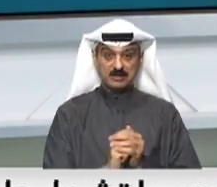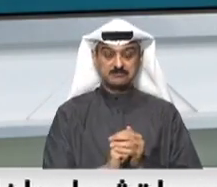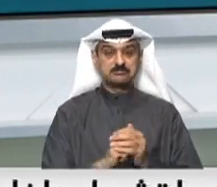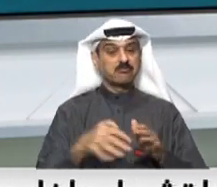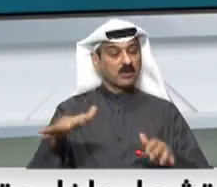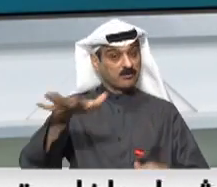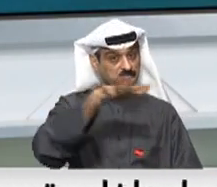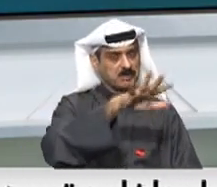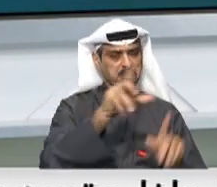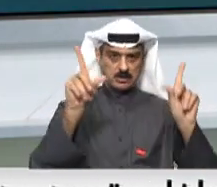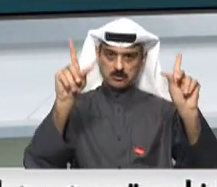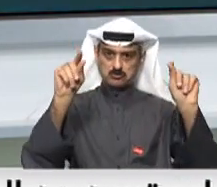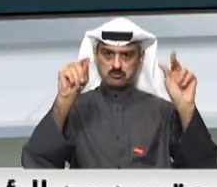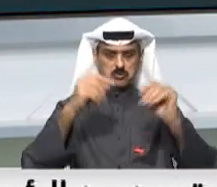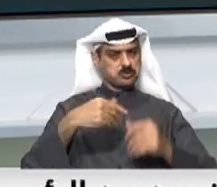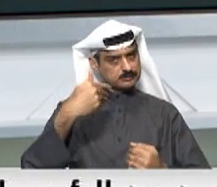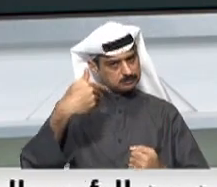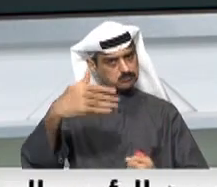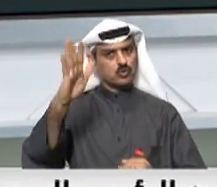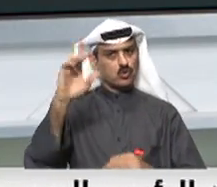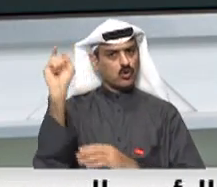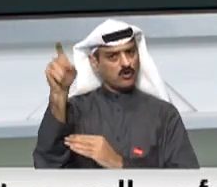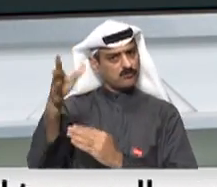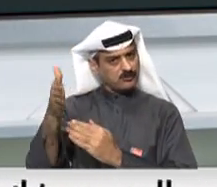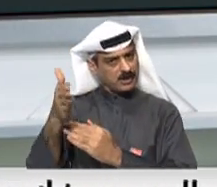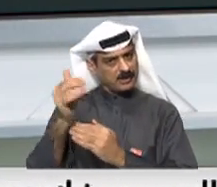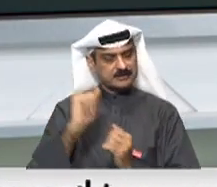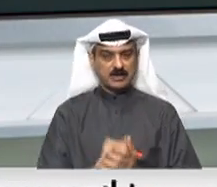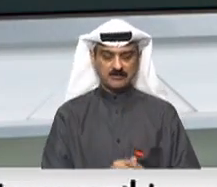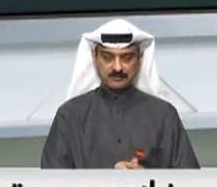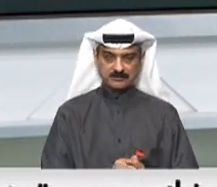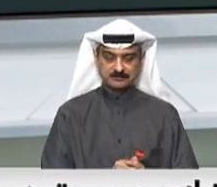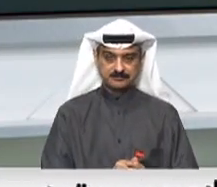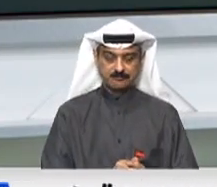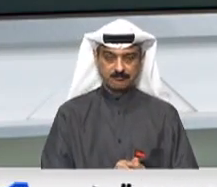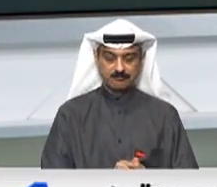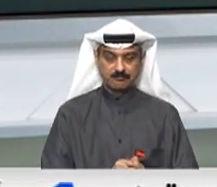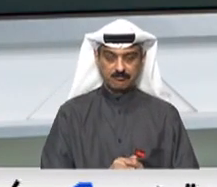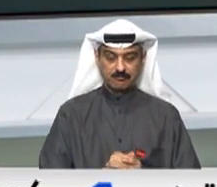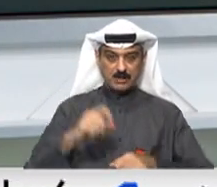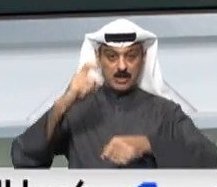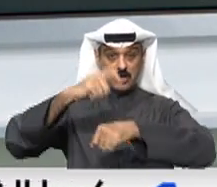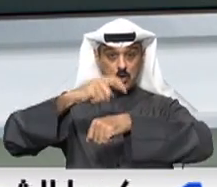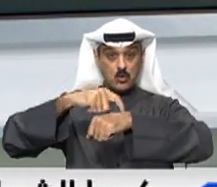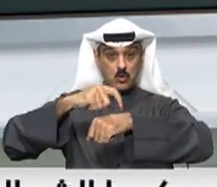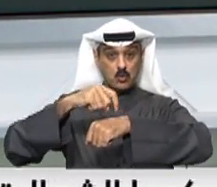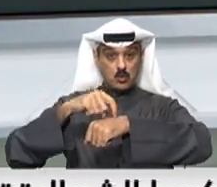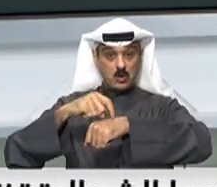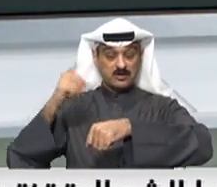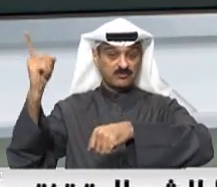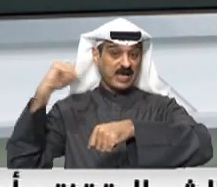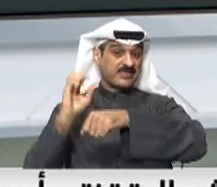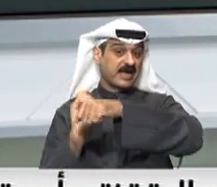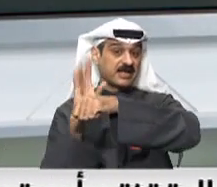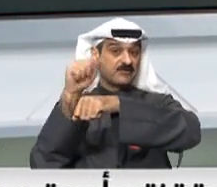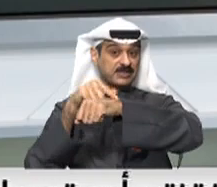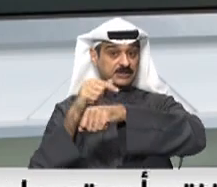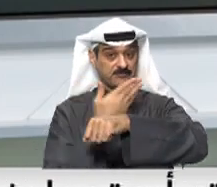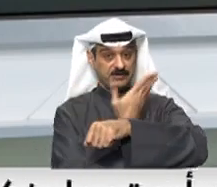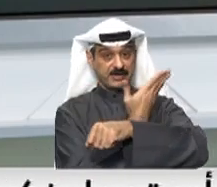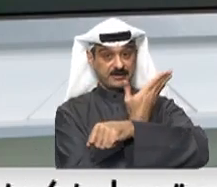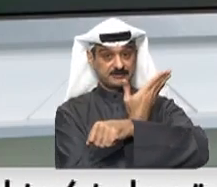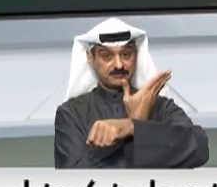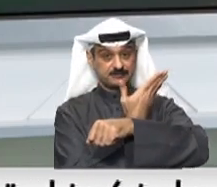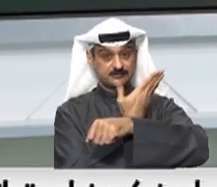المشاهدين جيده لممارسه اي نشاط بحري مواقيت الاذاعه على حسب توقيت المحلي مدينه الكويت موعد اذان الفجر الساعه الرابعه